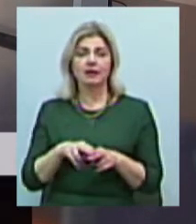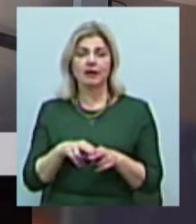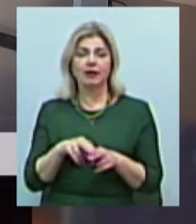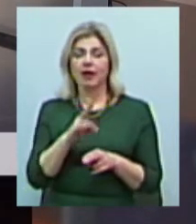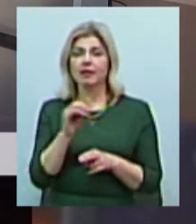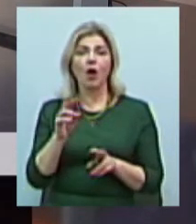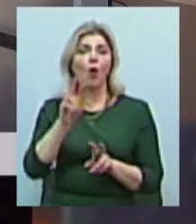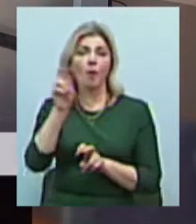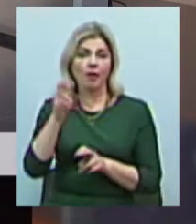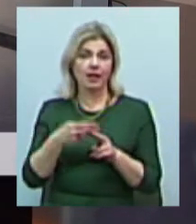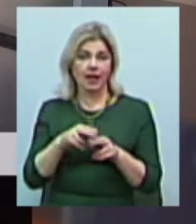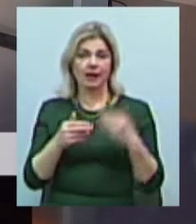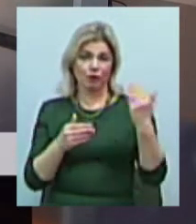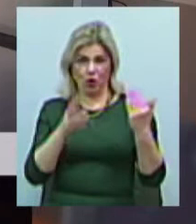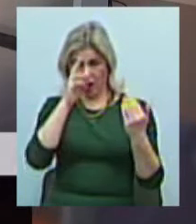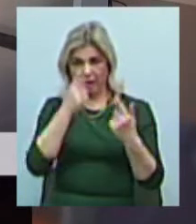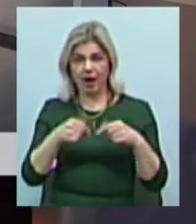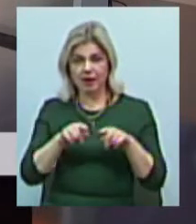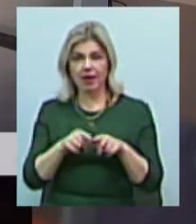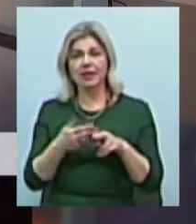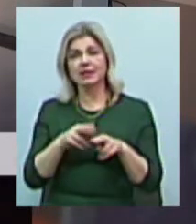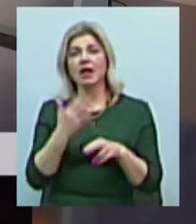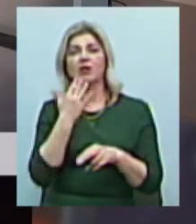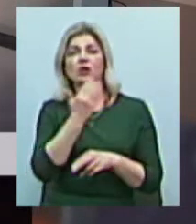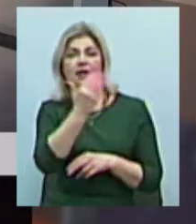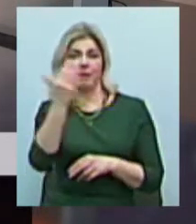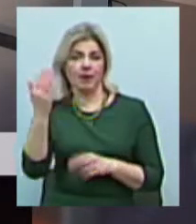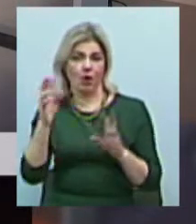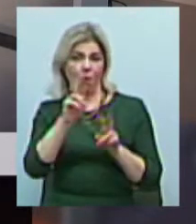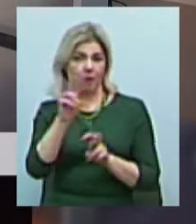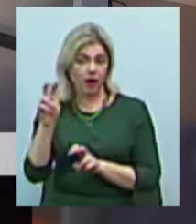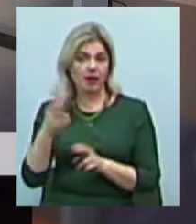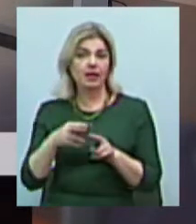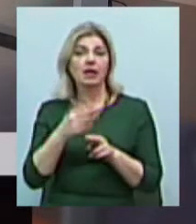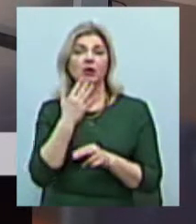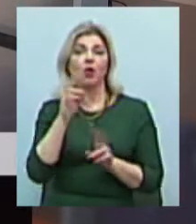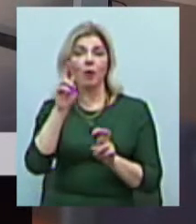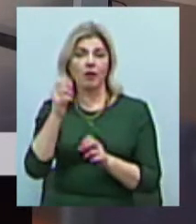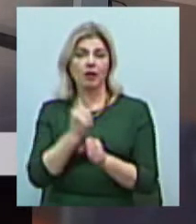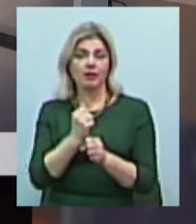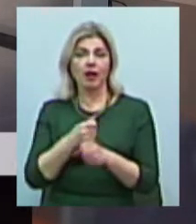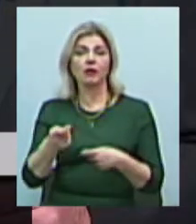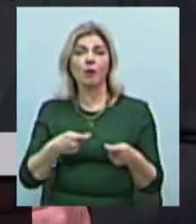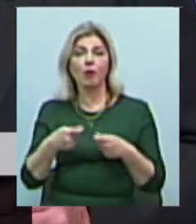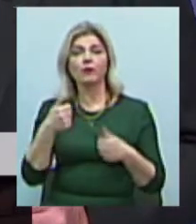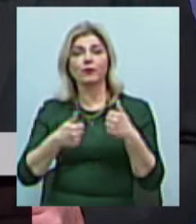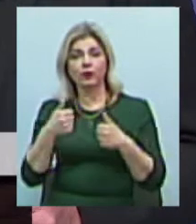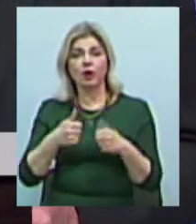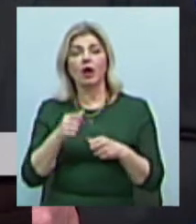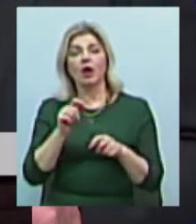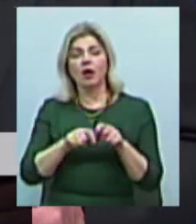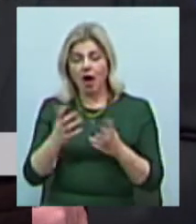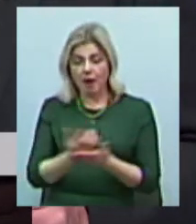не компанії з цієї країни, так скажемо, да? Це іноземні компанії. Ця іноземна компанія проводить моніторинг доріг, тобто знаходить